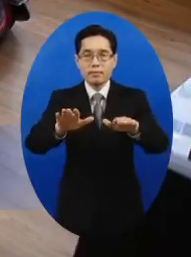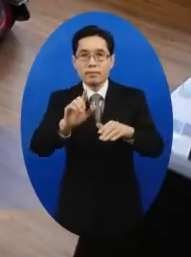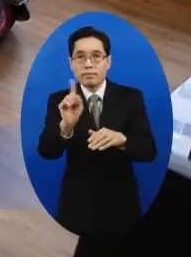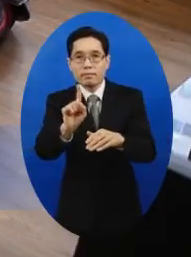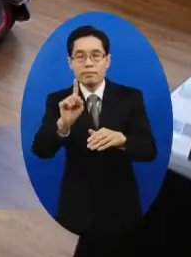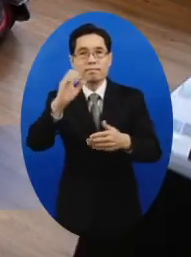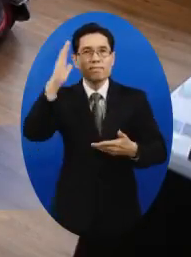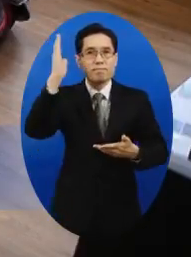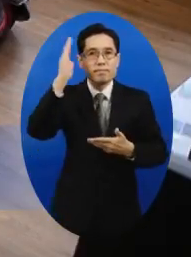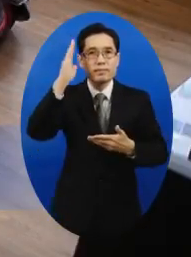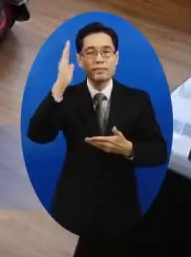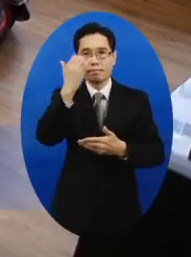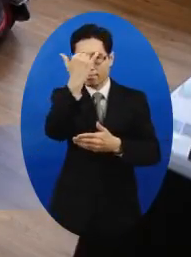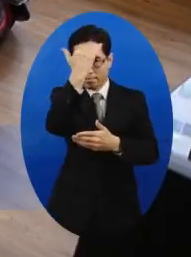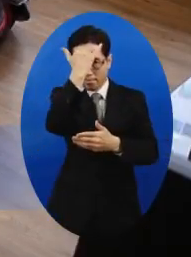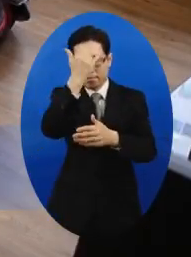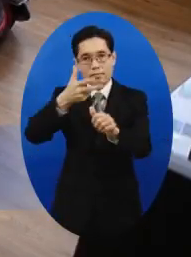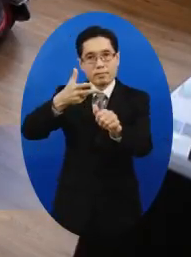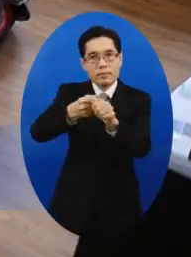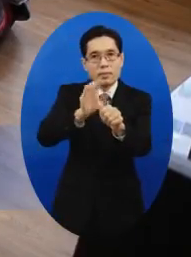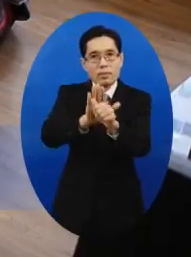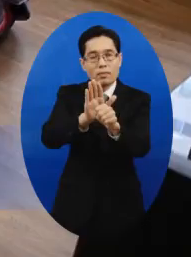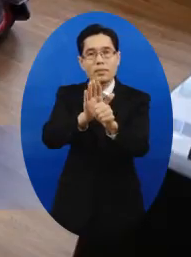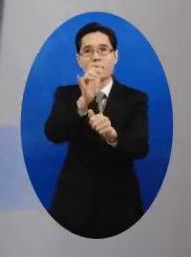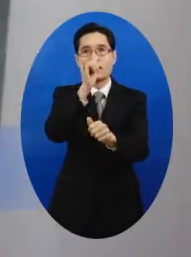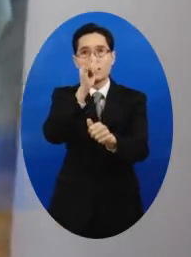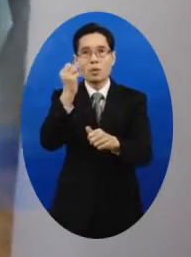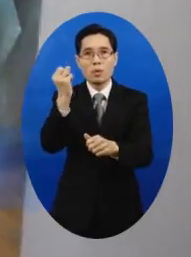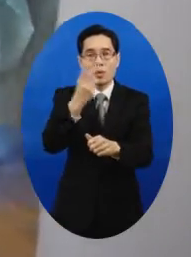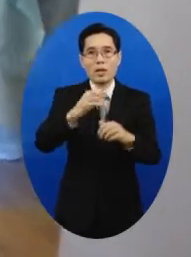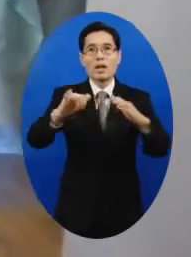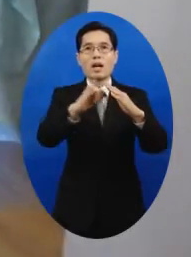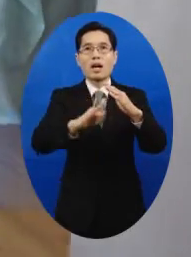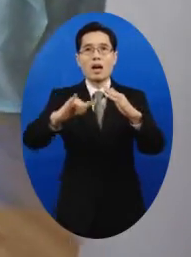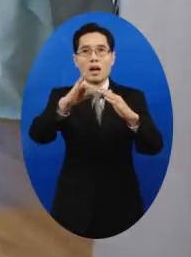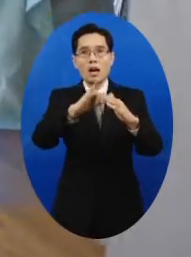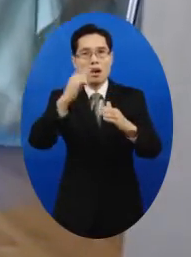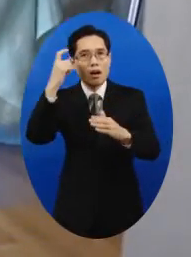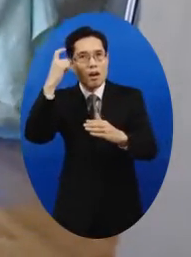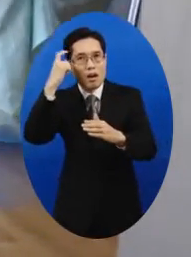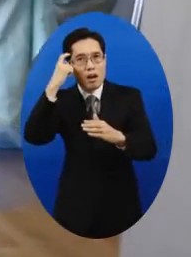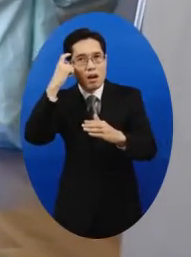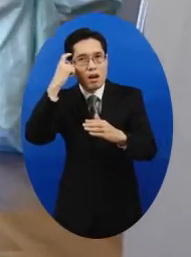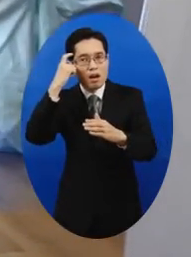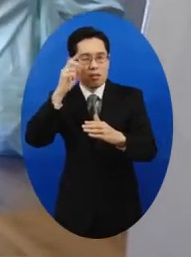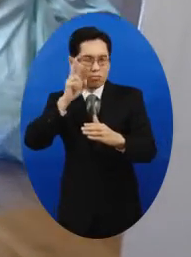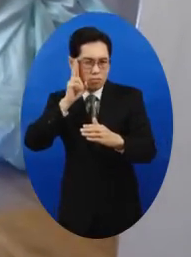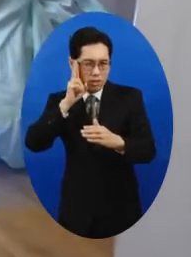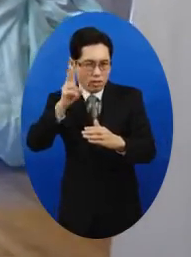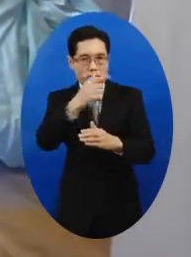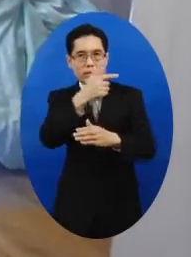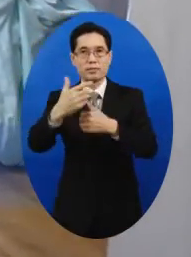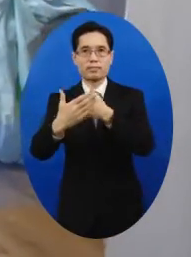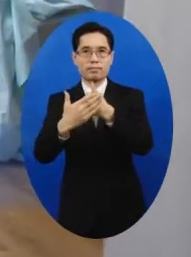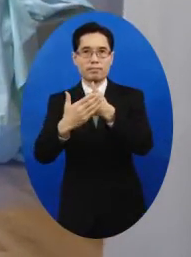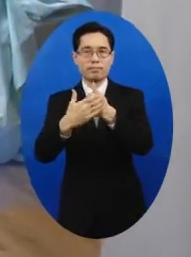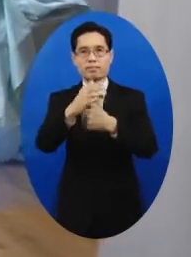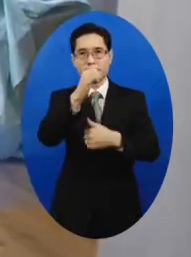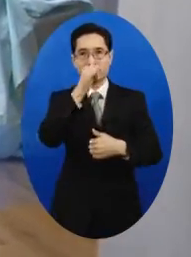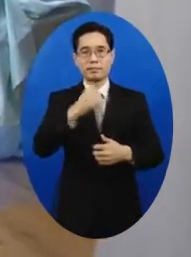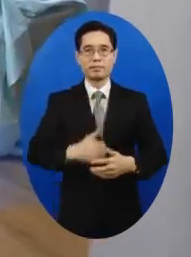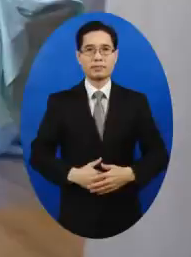프로그램은 학생들의 인성 함양에 도움이 될 뿐 아니라 가족의 의미를 되찾는 데 기여할 것으로 예상됩니다